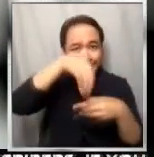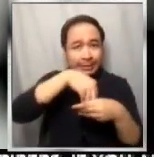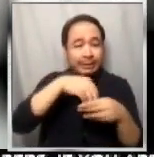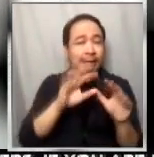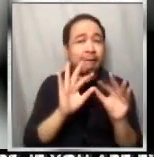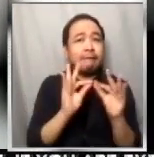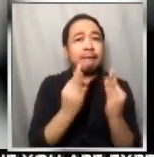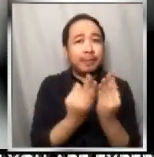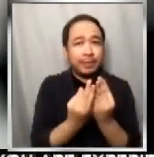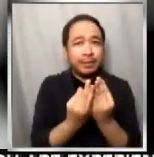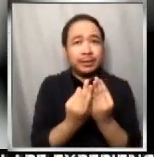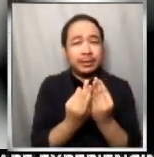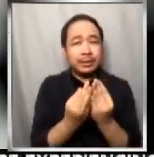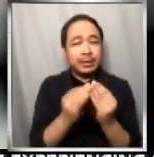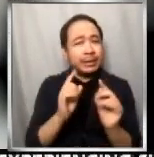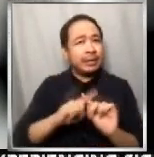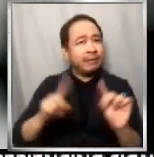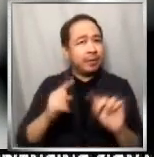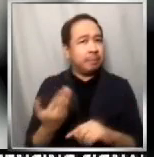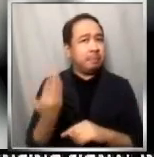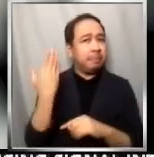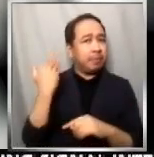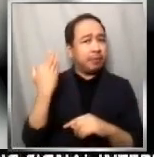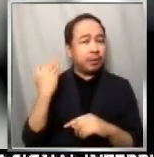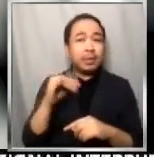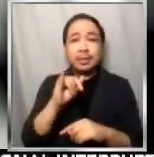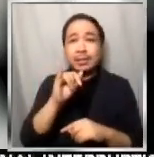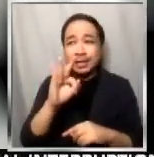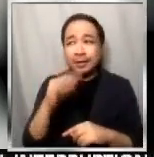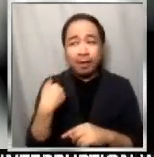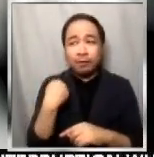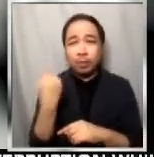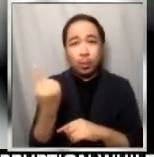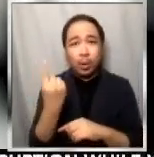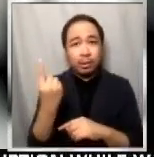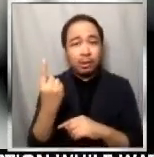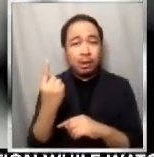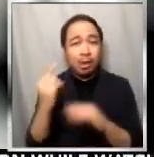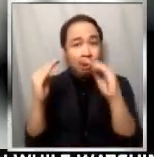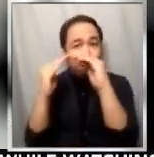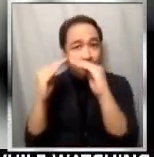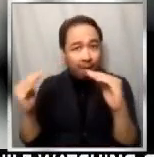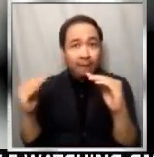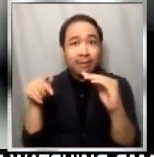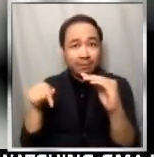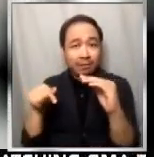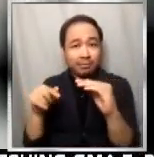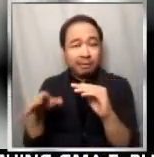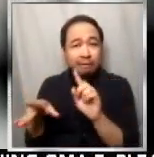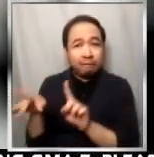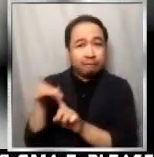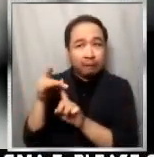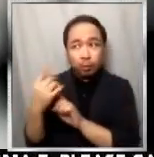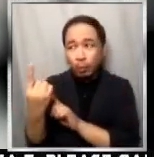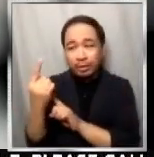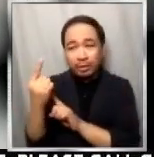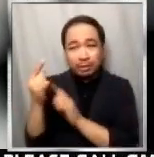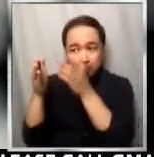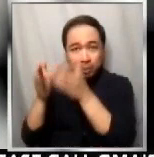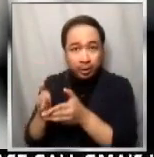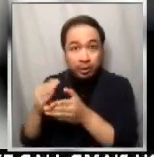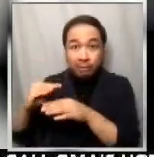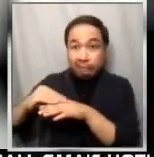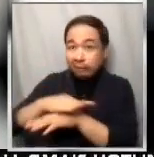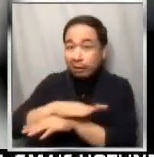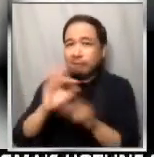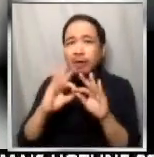ma'am, pag nagkaroon naman po ng positive dati sa isang bahay, hindi po nahawa lahat ng pamilya. Ngayon po, ang trend